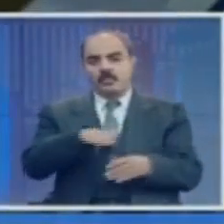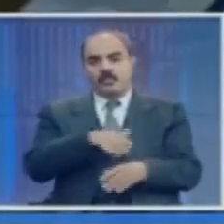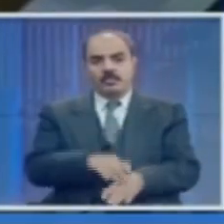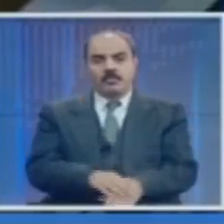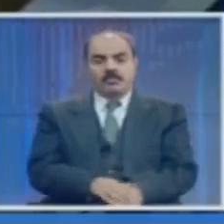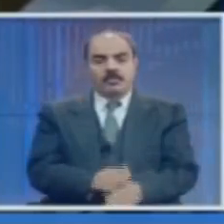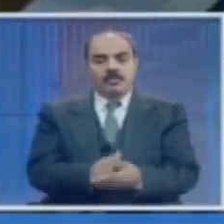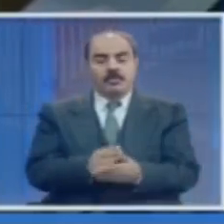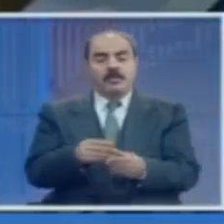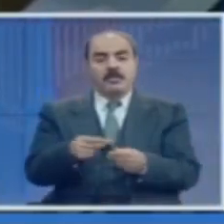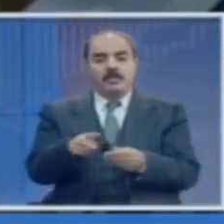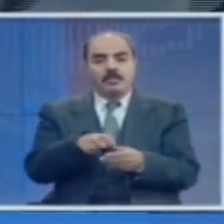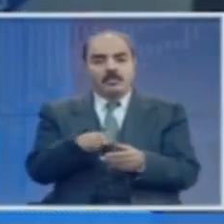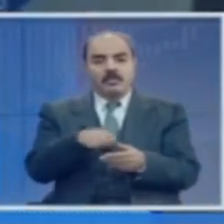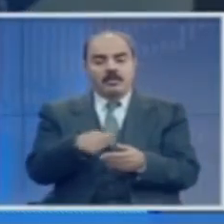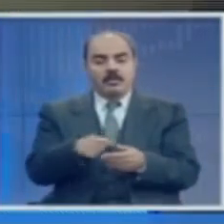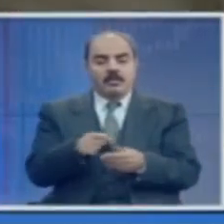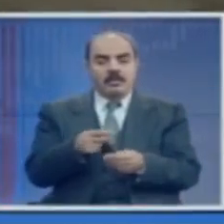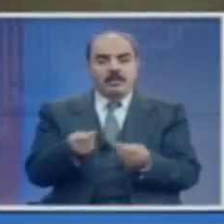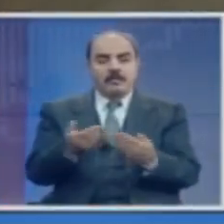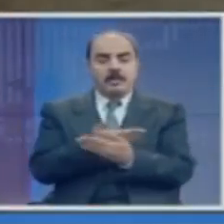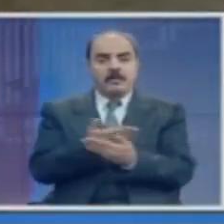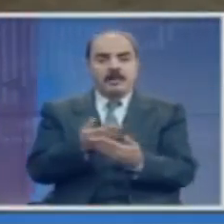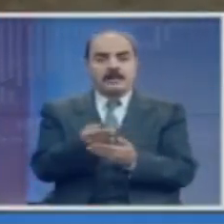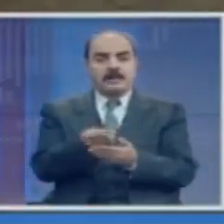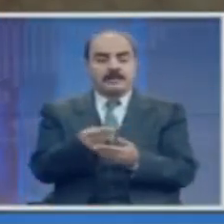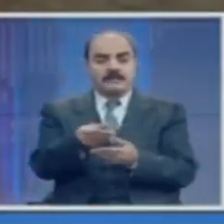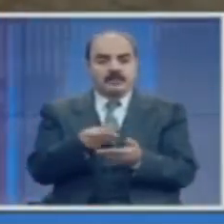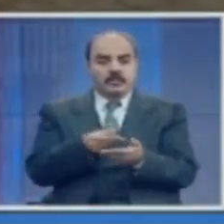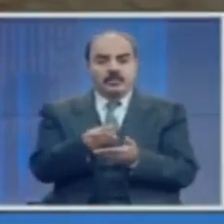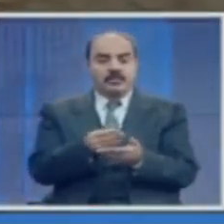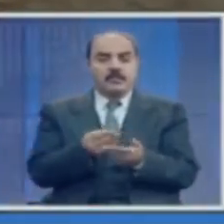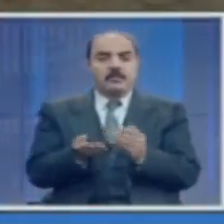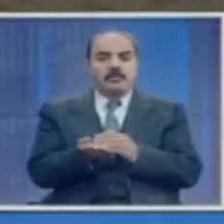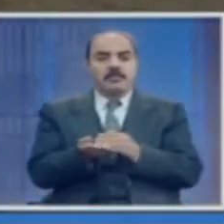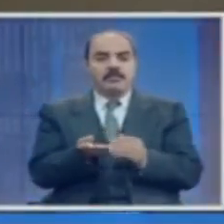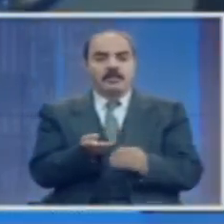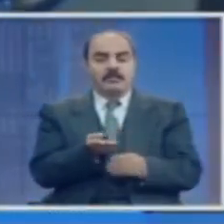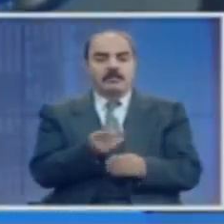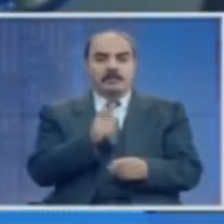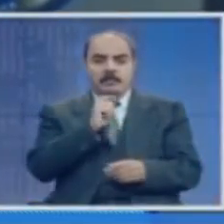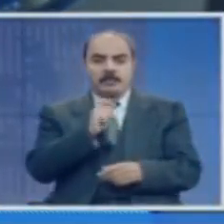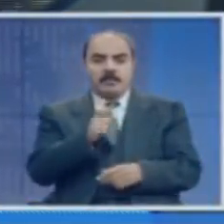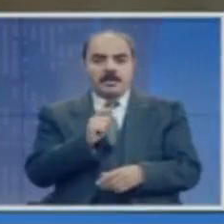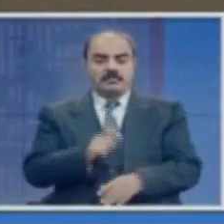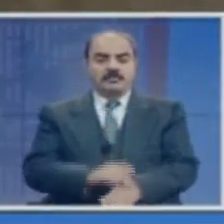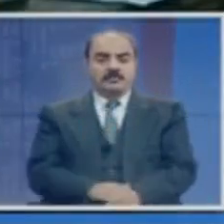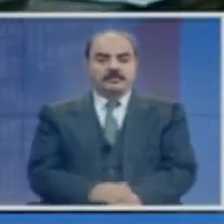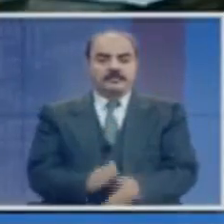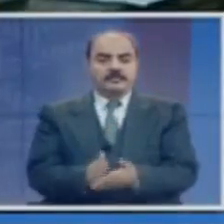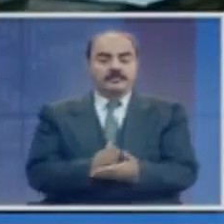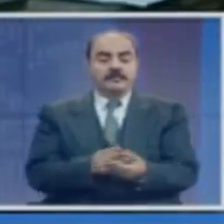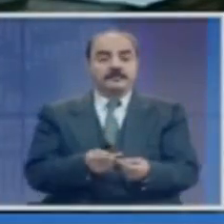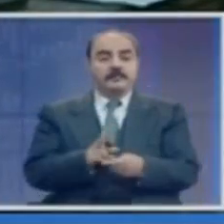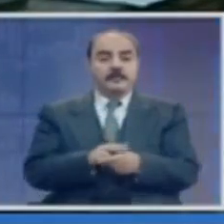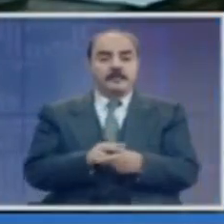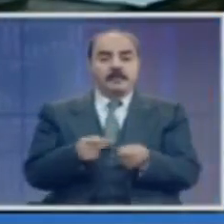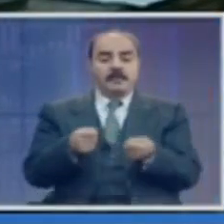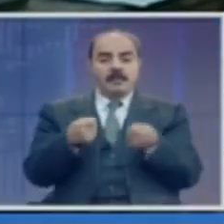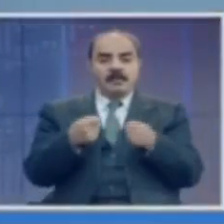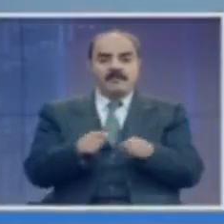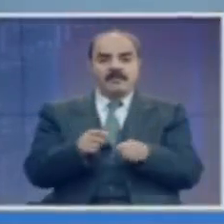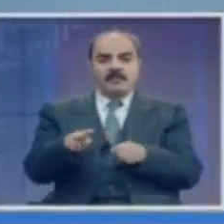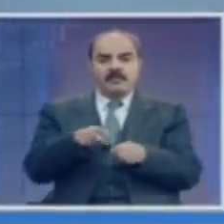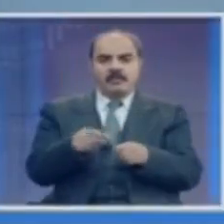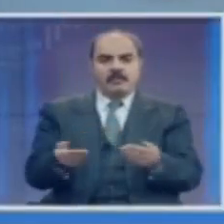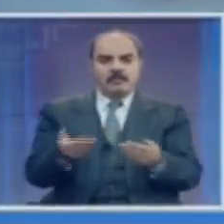المصري وإلغاء رسوم وعمولات عمليات السحب النقدي ومن بطاقات صرف المعاشات، وكذلك إلغاء عمولات